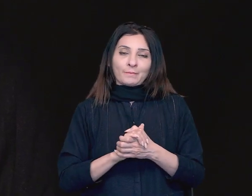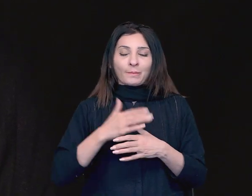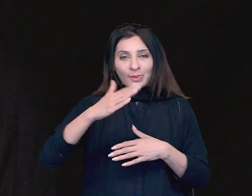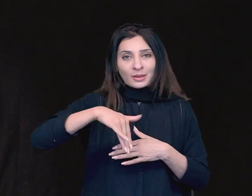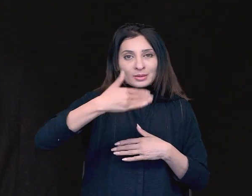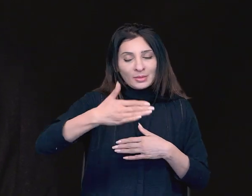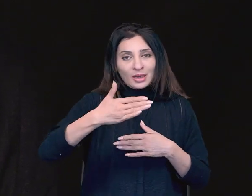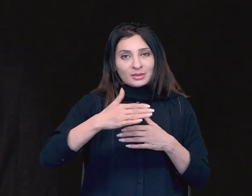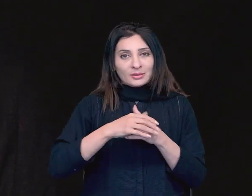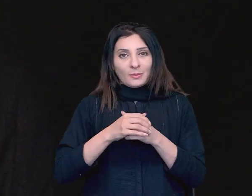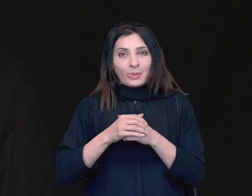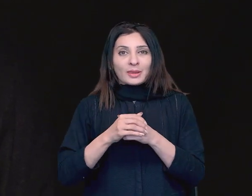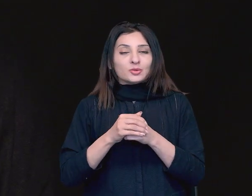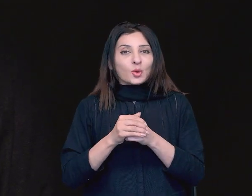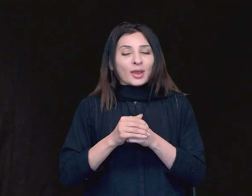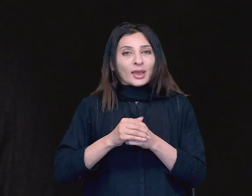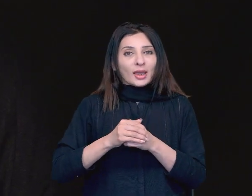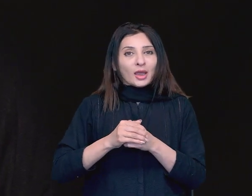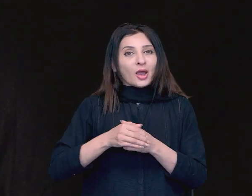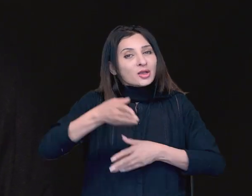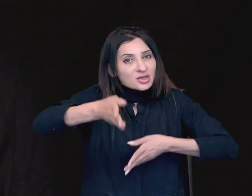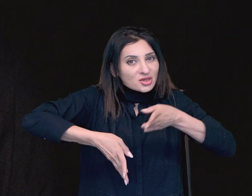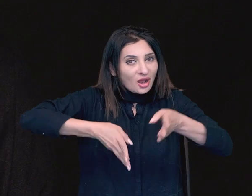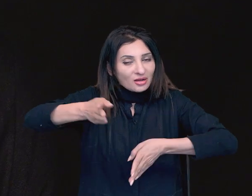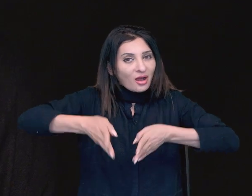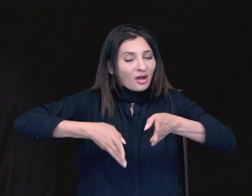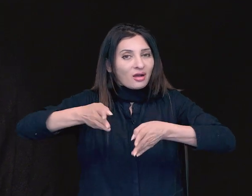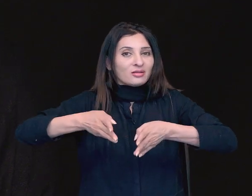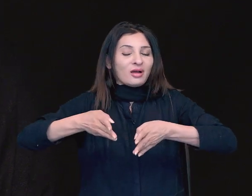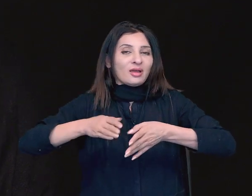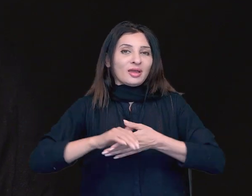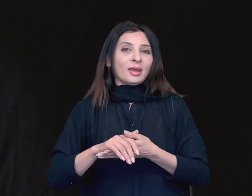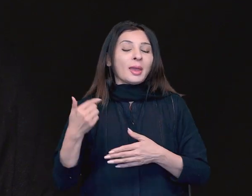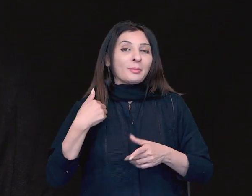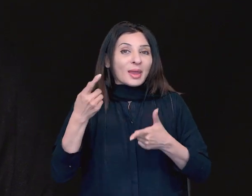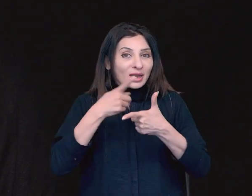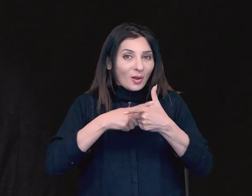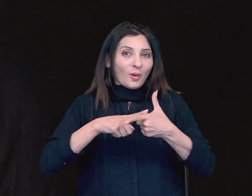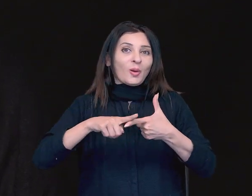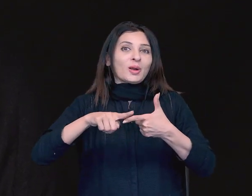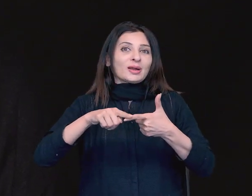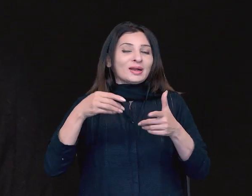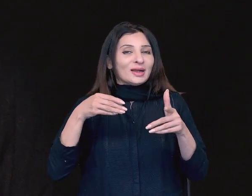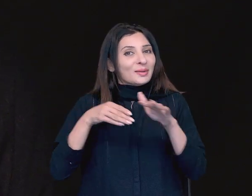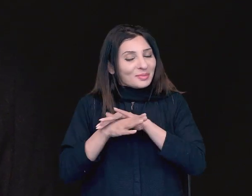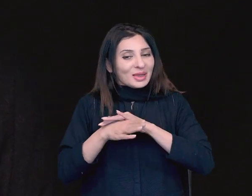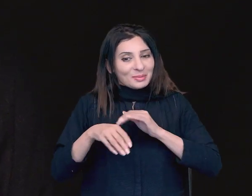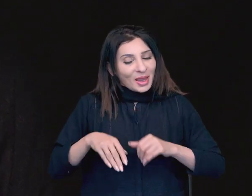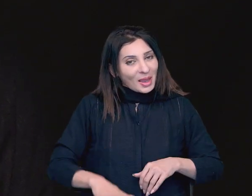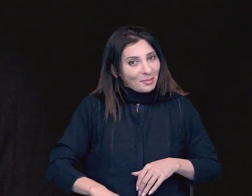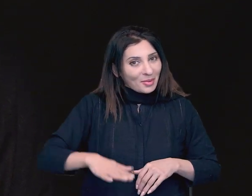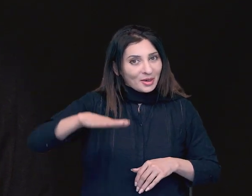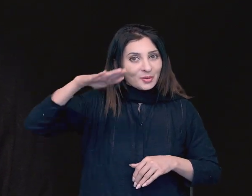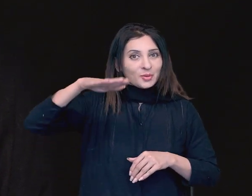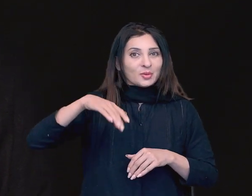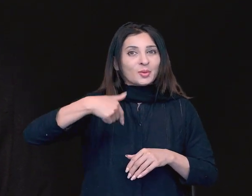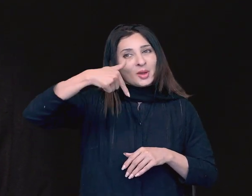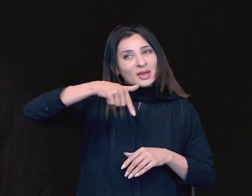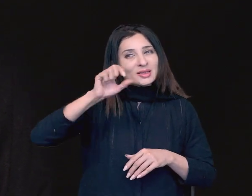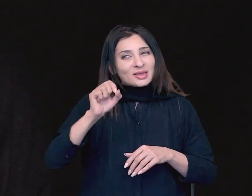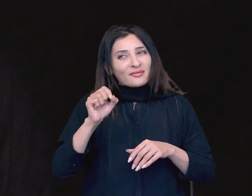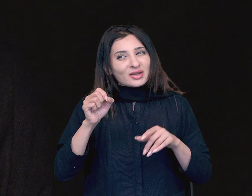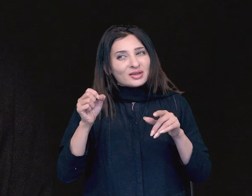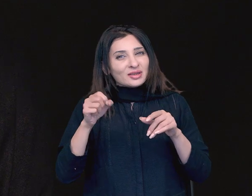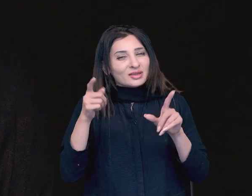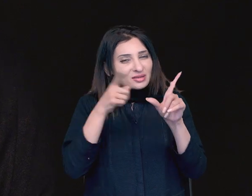لاہور شہر میں بڑی ہوئی ہوں، 70s میں اور 80s میں میں لاہور کا، میرا نہیں خیال کہ کوئی ایسا علاقہ ہے جس میں میں نے یا گاڑی نہ